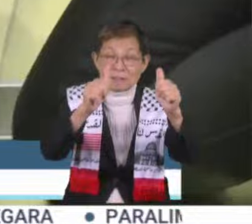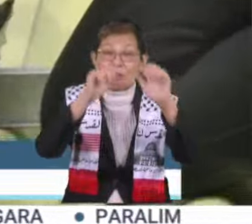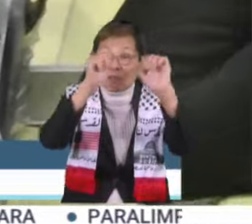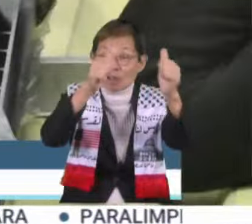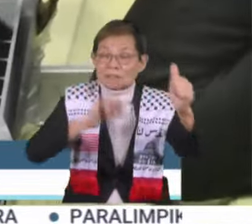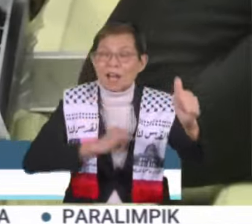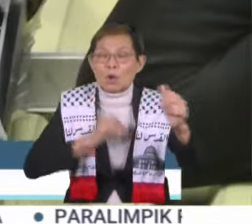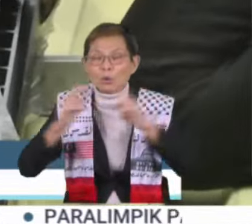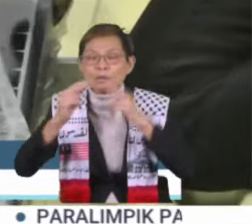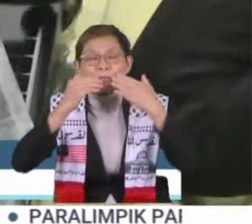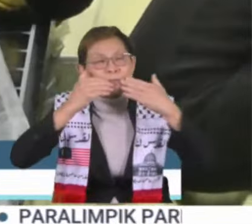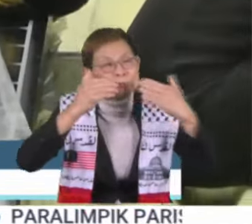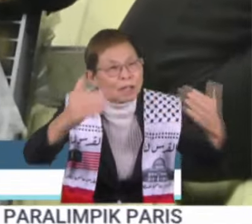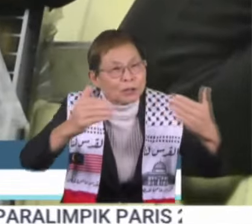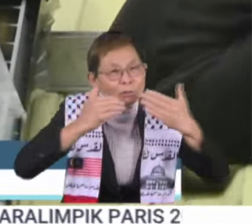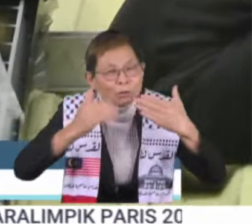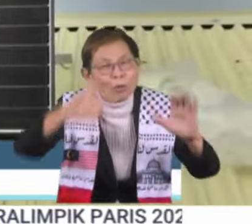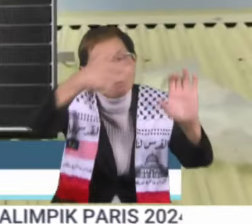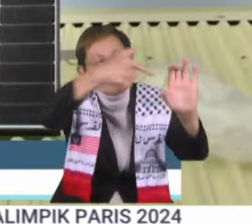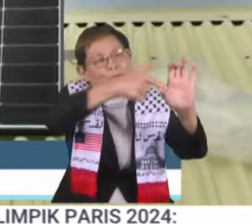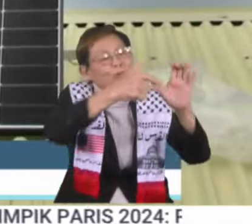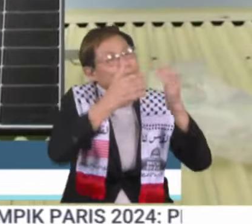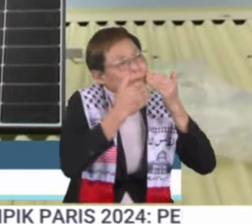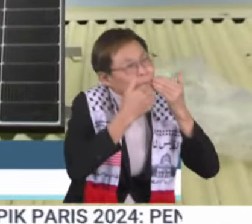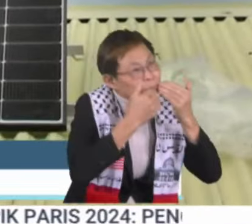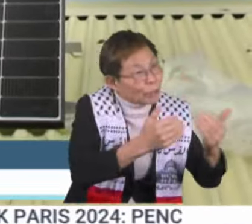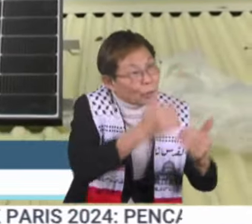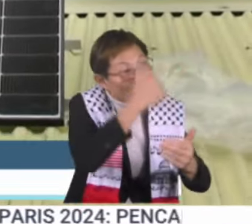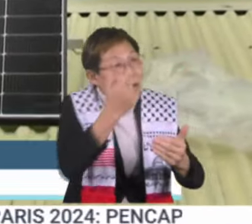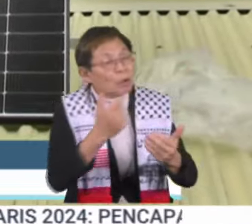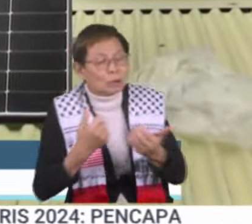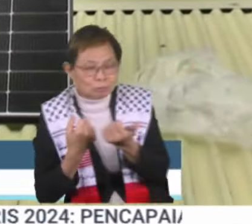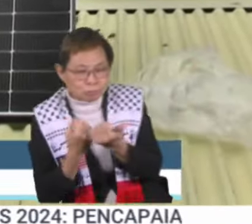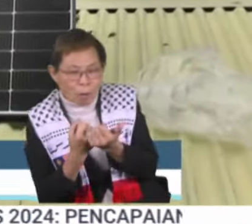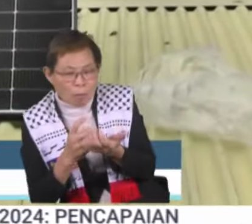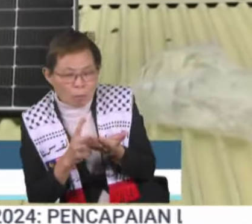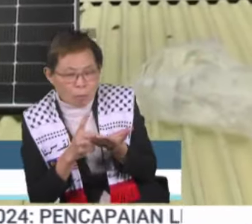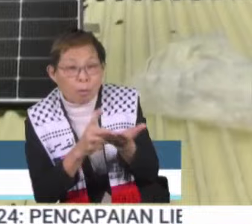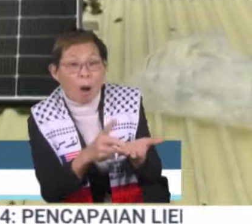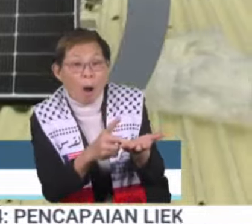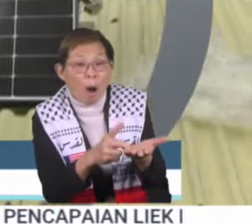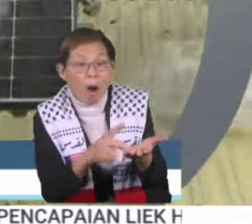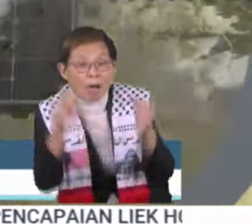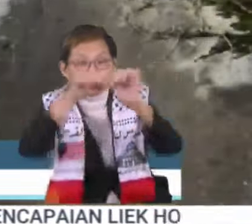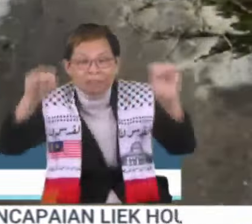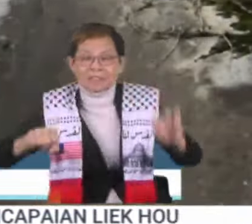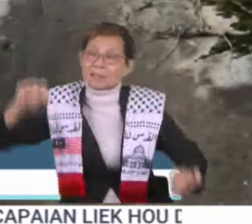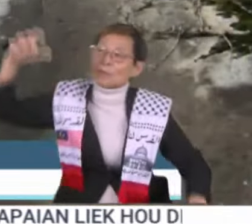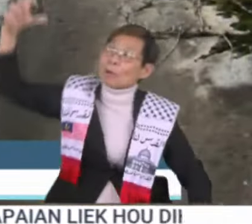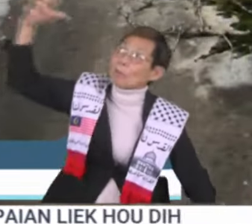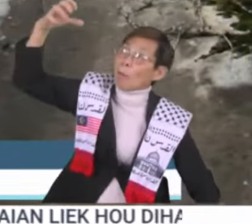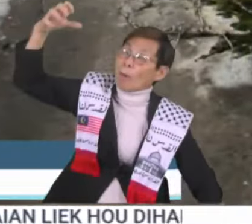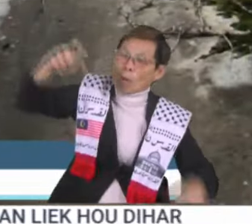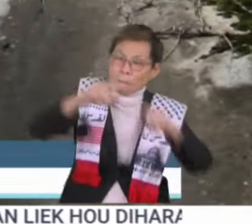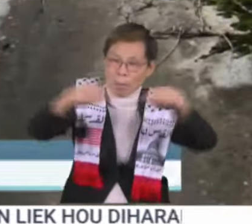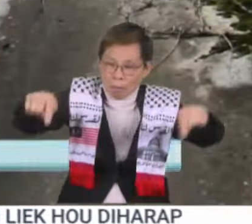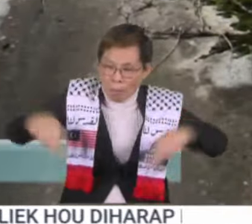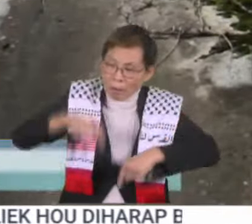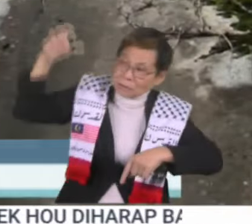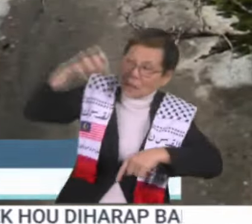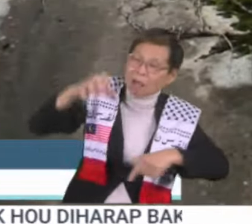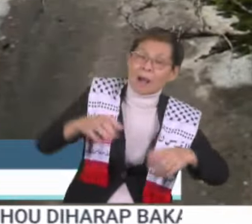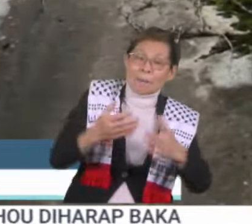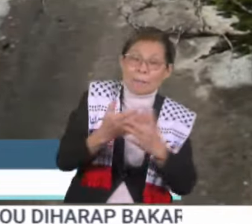ucapkan terima kasih kepada pihak Petronas di atas sumbangan sistem solar melalui CSR yang